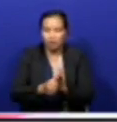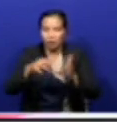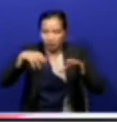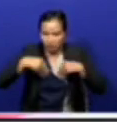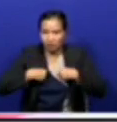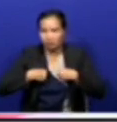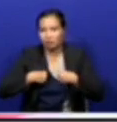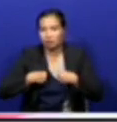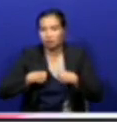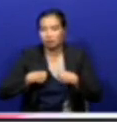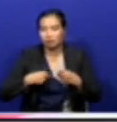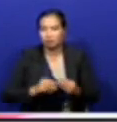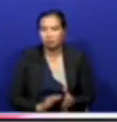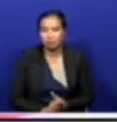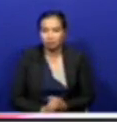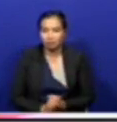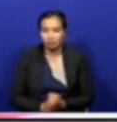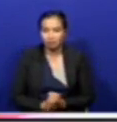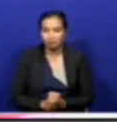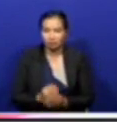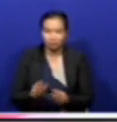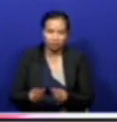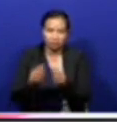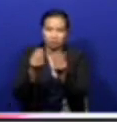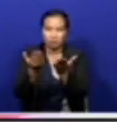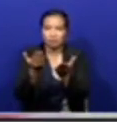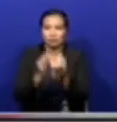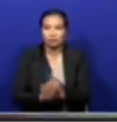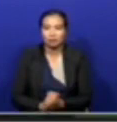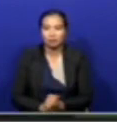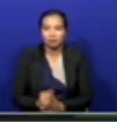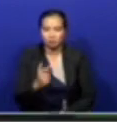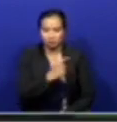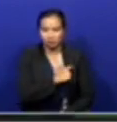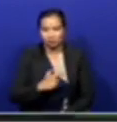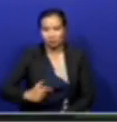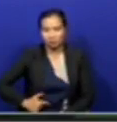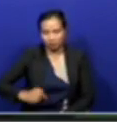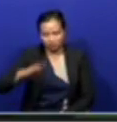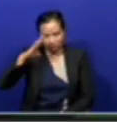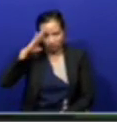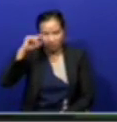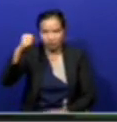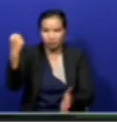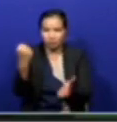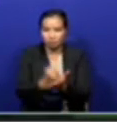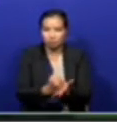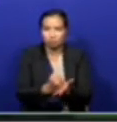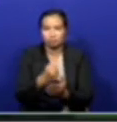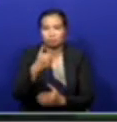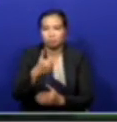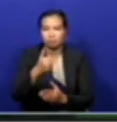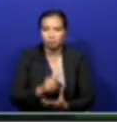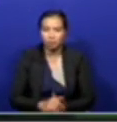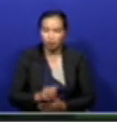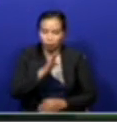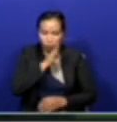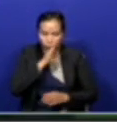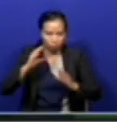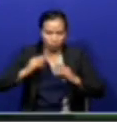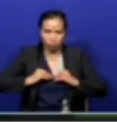ะครับก็ส่งขึ้นทูล9ตราเป็นหลวงพระมหาภัยได้แต่ถ้าเราไม่เห็นชอบเร